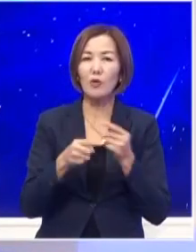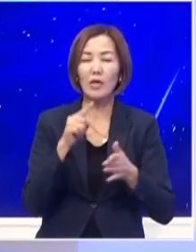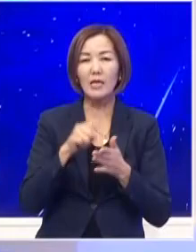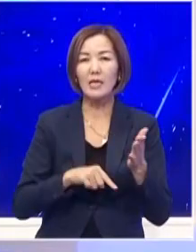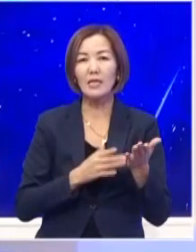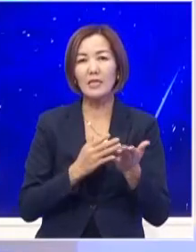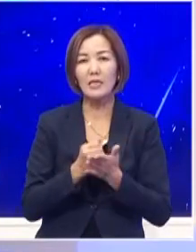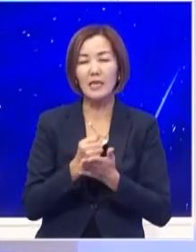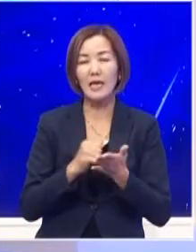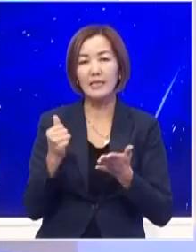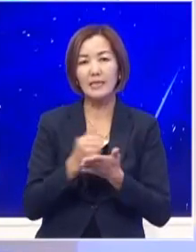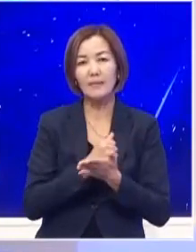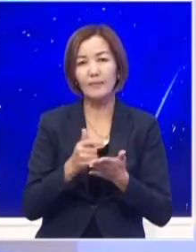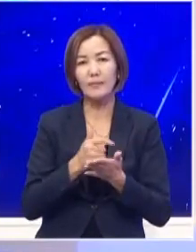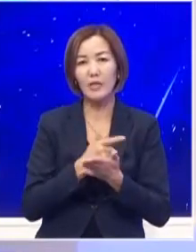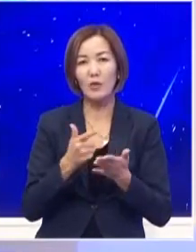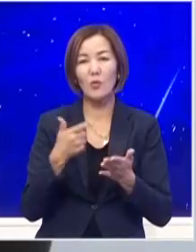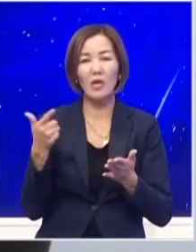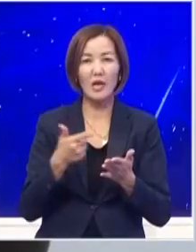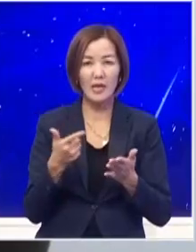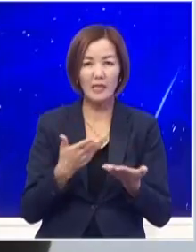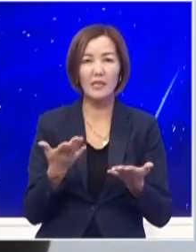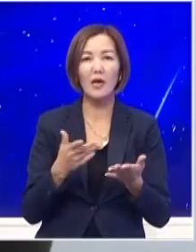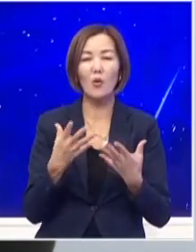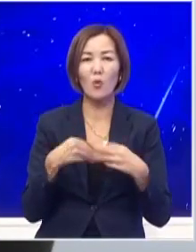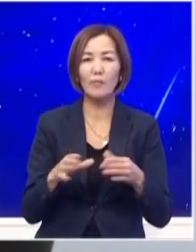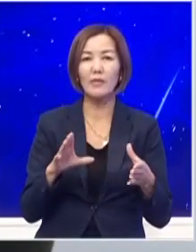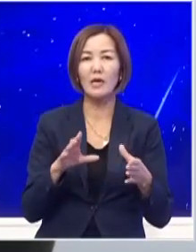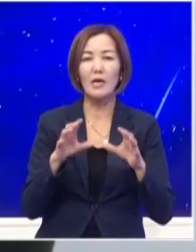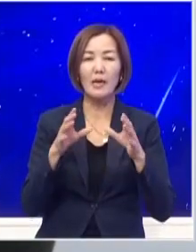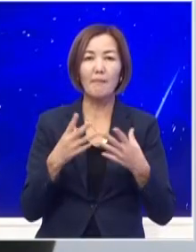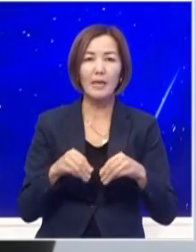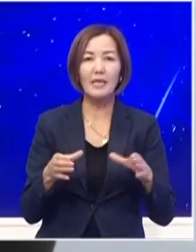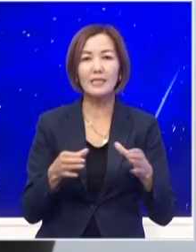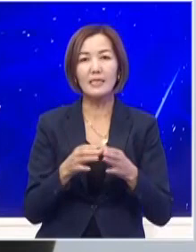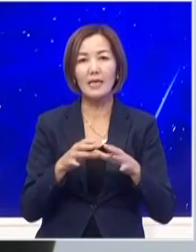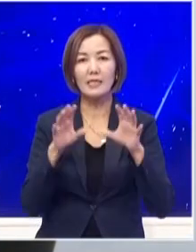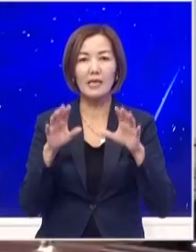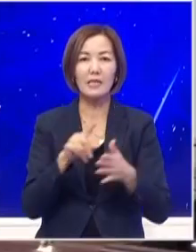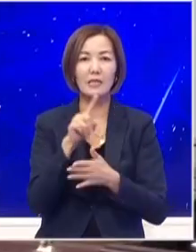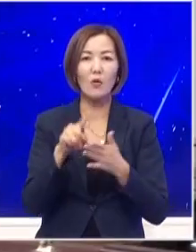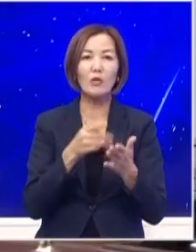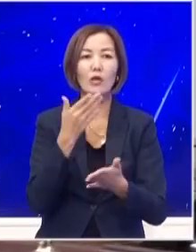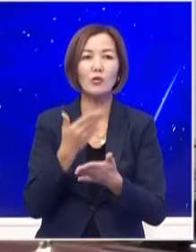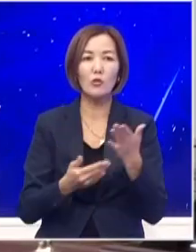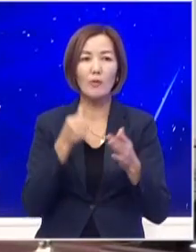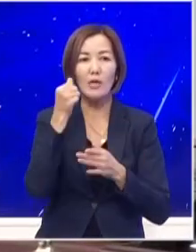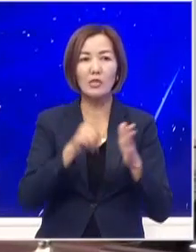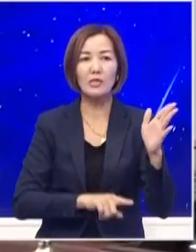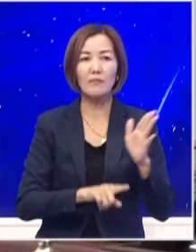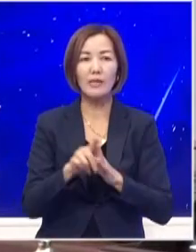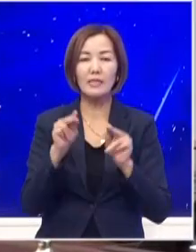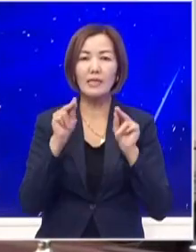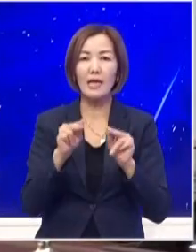мүлікті тіркеу, қоғамдық бірлестікті заңдастыру бойынша сауалдарын жолдап, тиісті ақпарат алды. Айта кетерлігі, жыл басынан бері